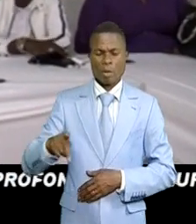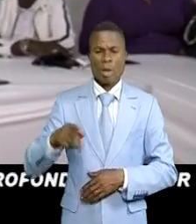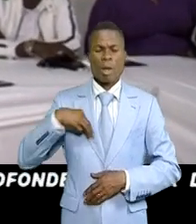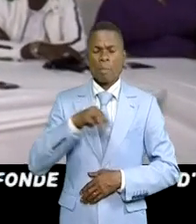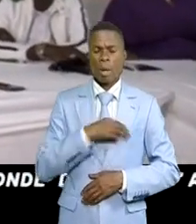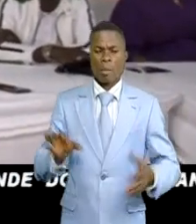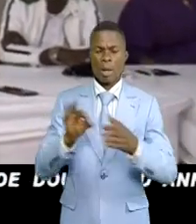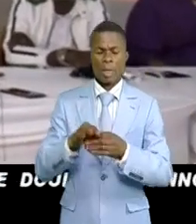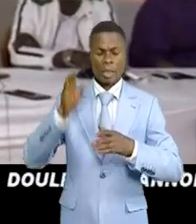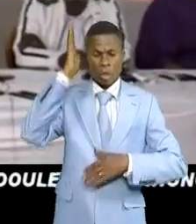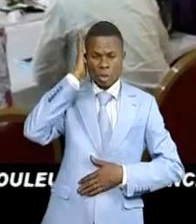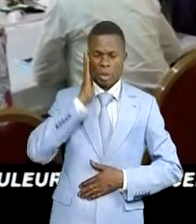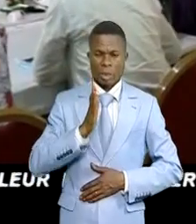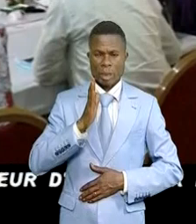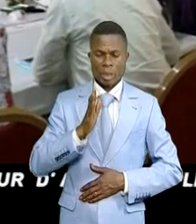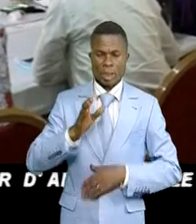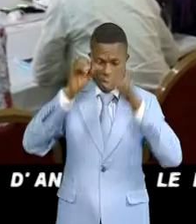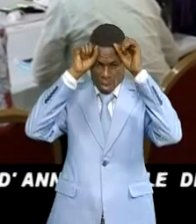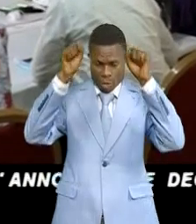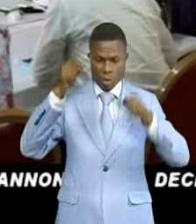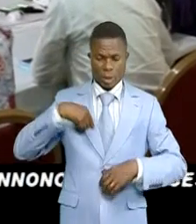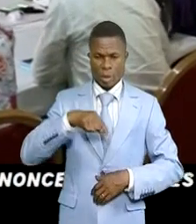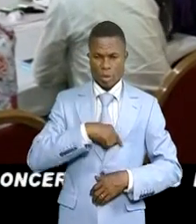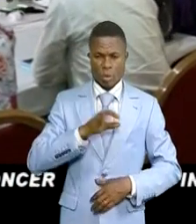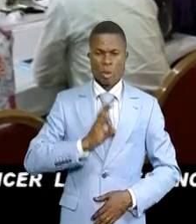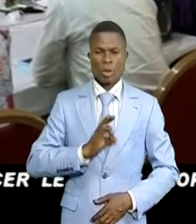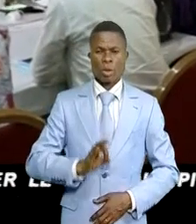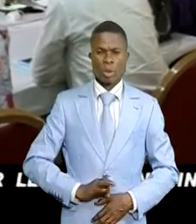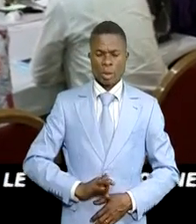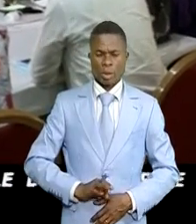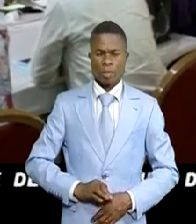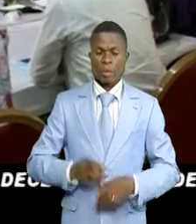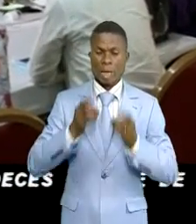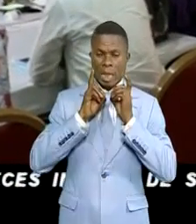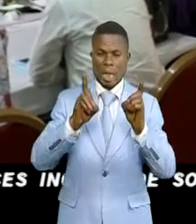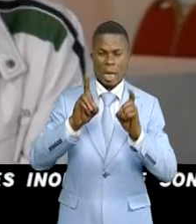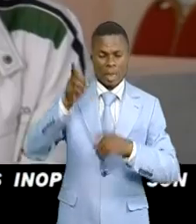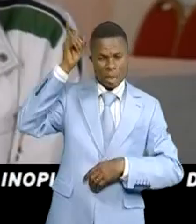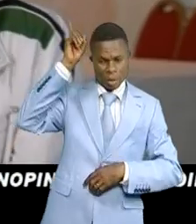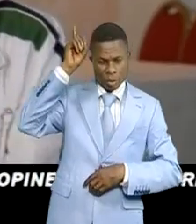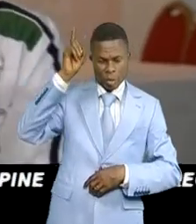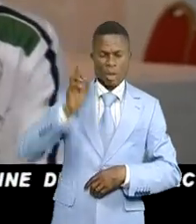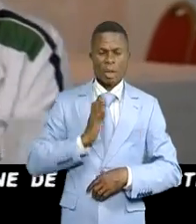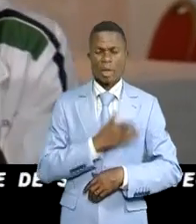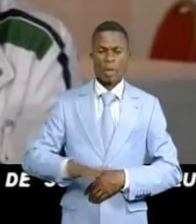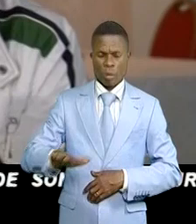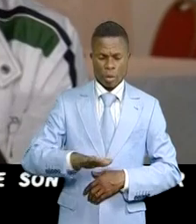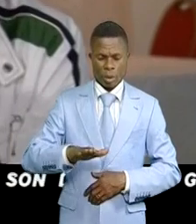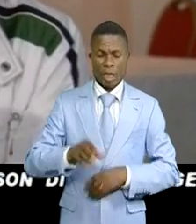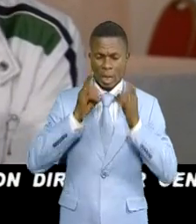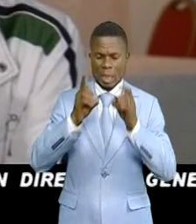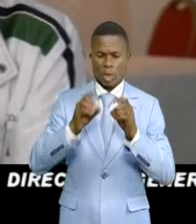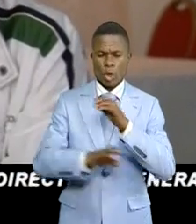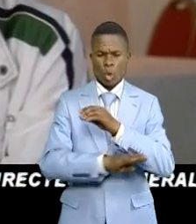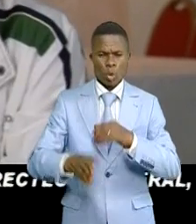sacrée. Alors même que le chef de l'État, dans sa dernière adresse à la nation, dans laquelle